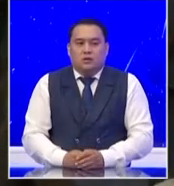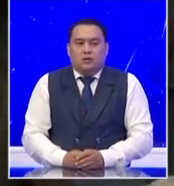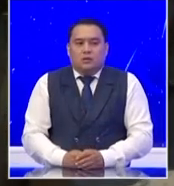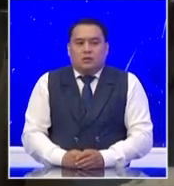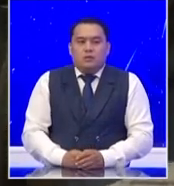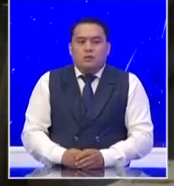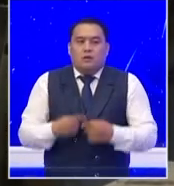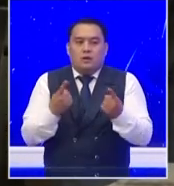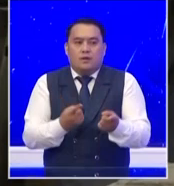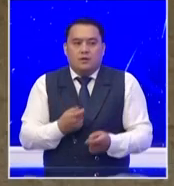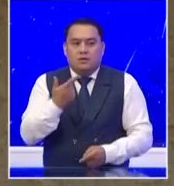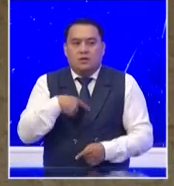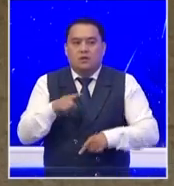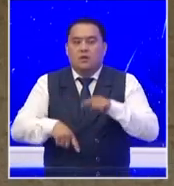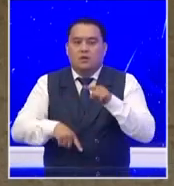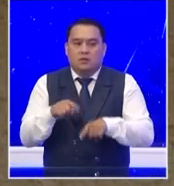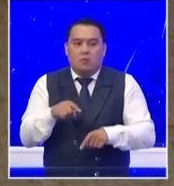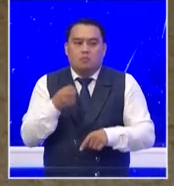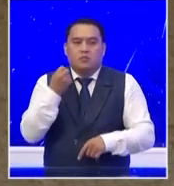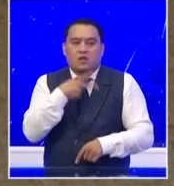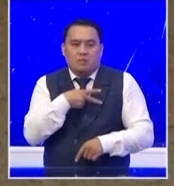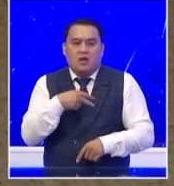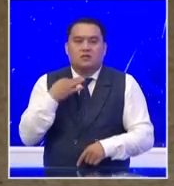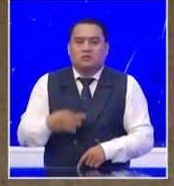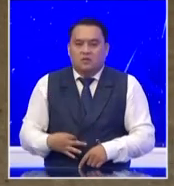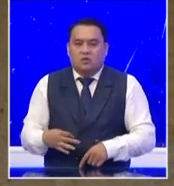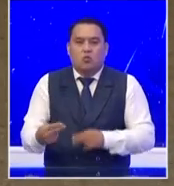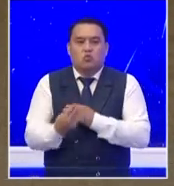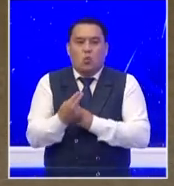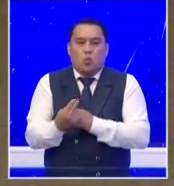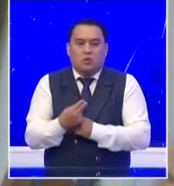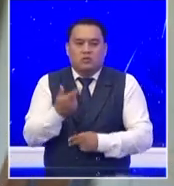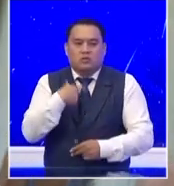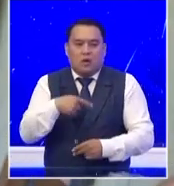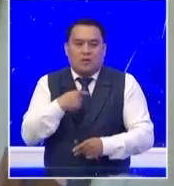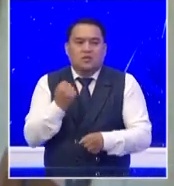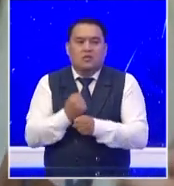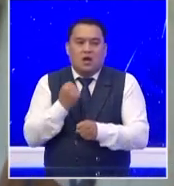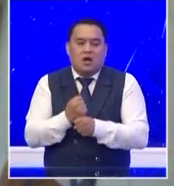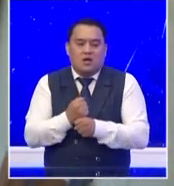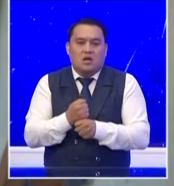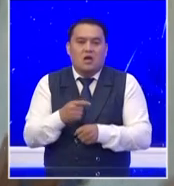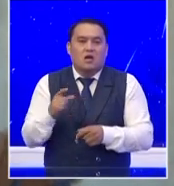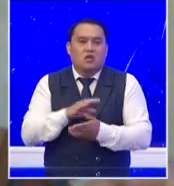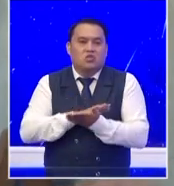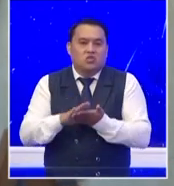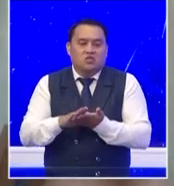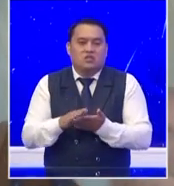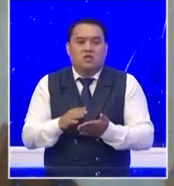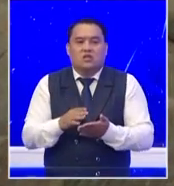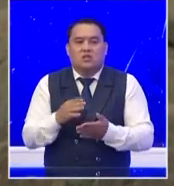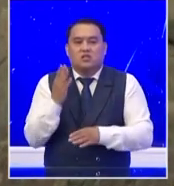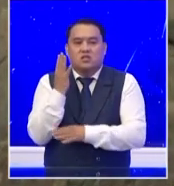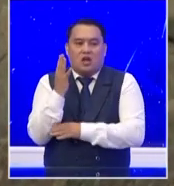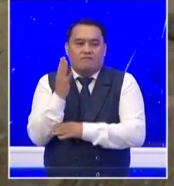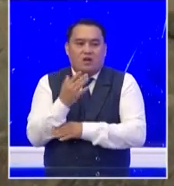Умрбек привлек и своих родных. Теперь племянники и сыновья тоже учатся самостоятельно делать экологически чистые изделия из